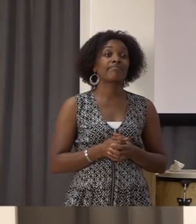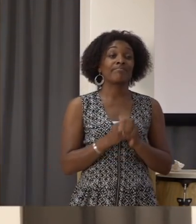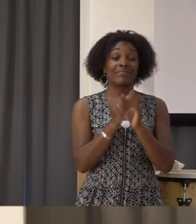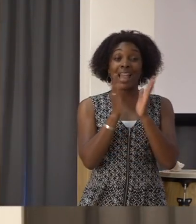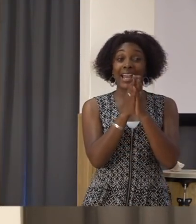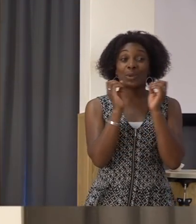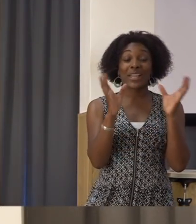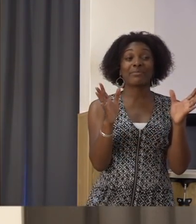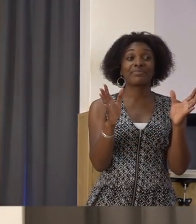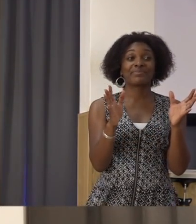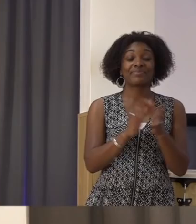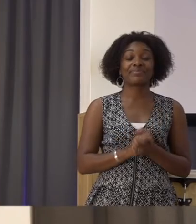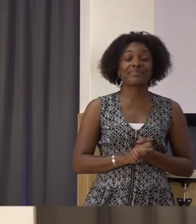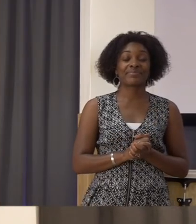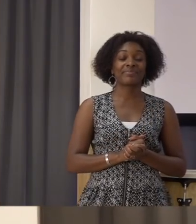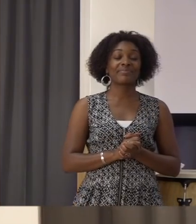Alléluia.